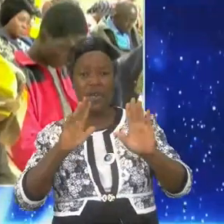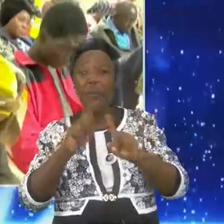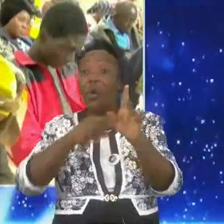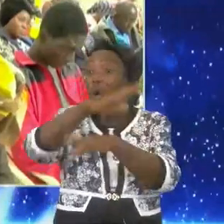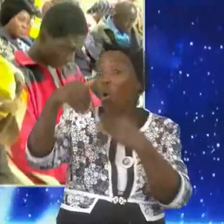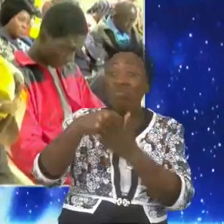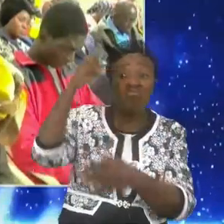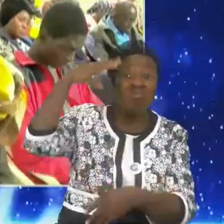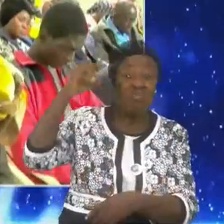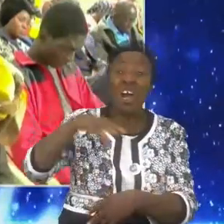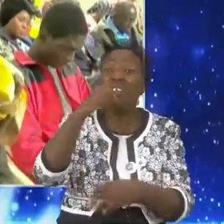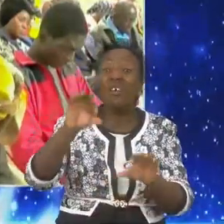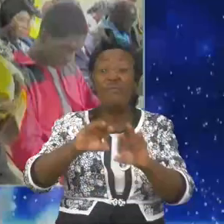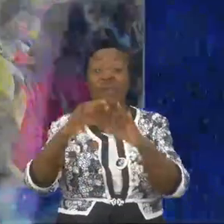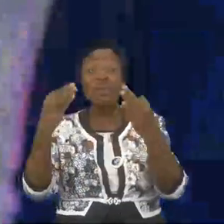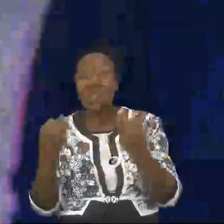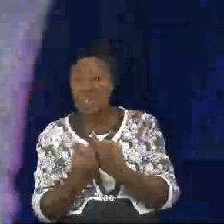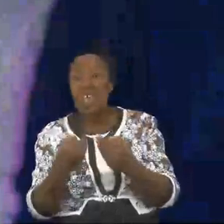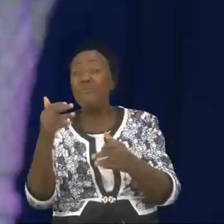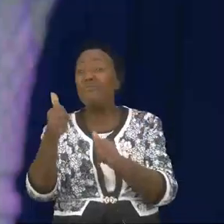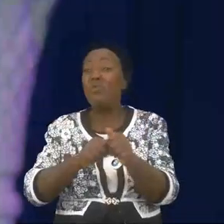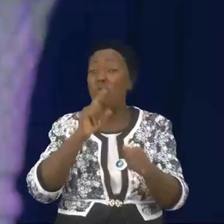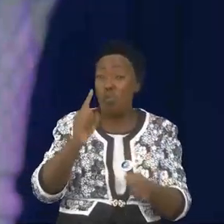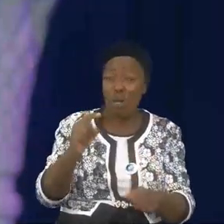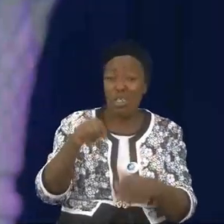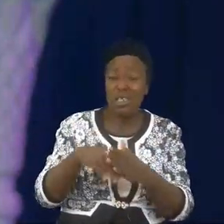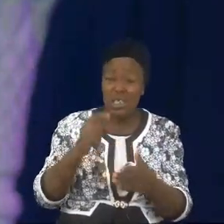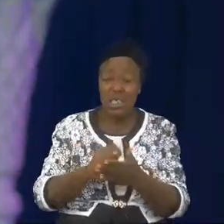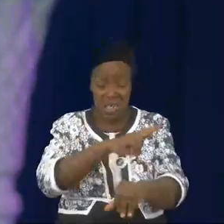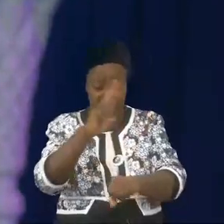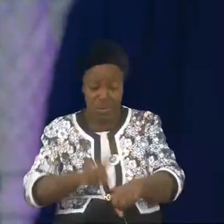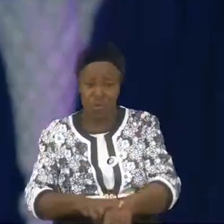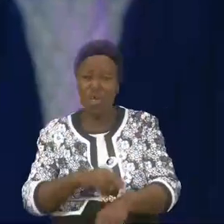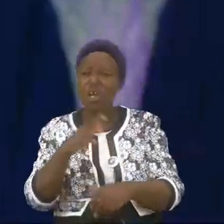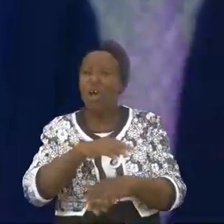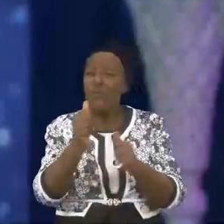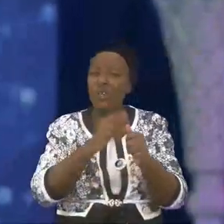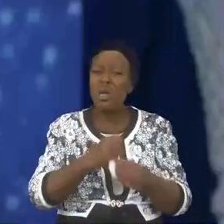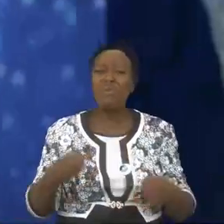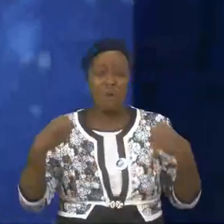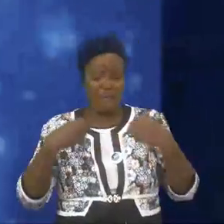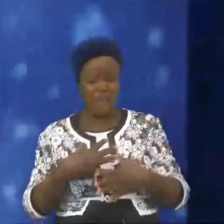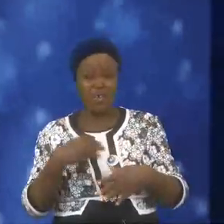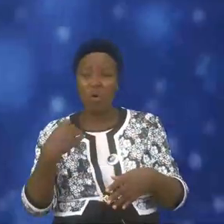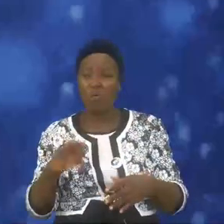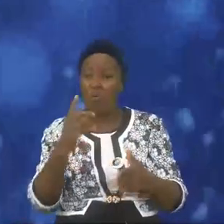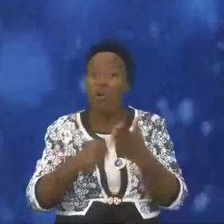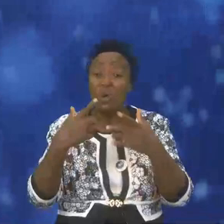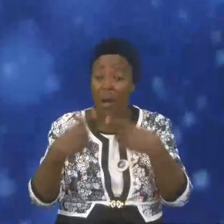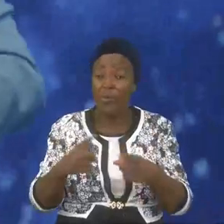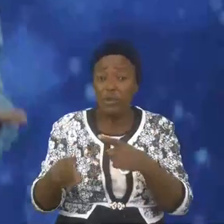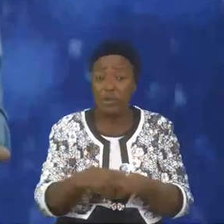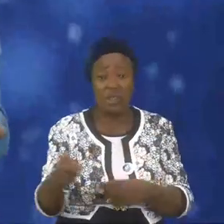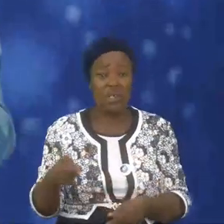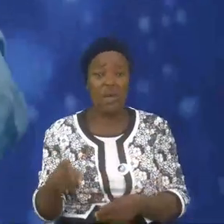les astrologues, leurs familles, tous les visionnaires et leurs familles, et le cabinet et